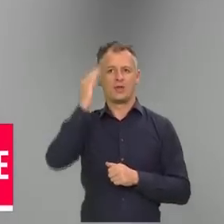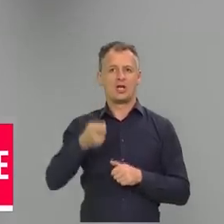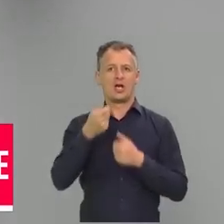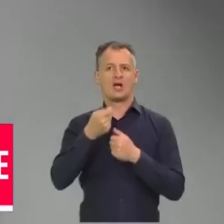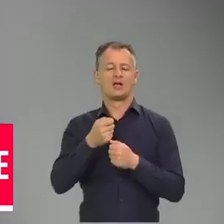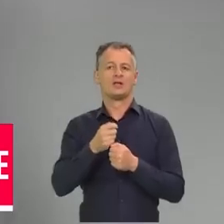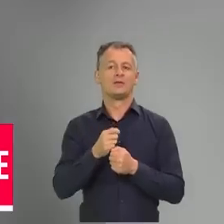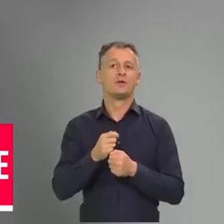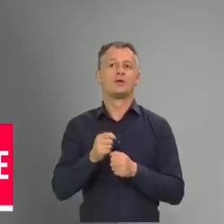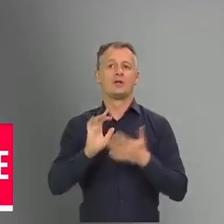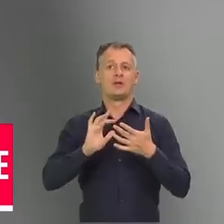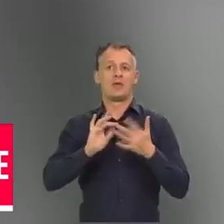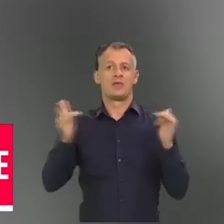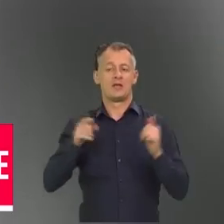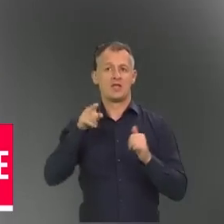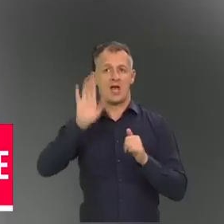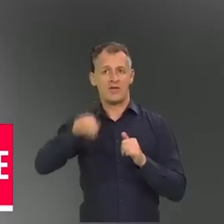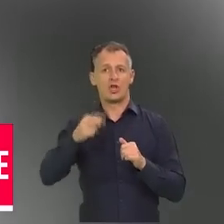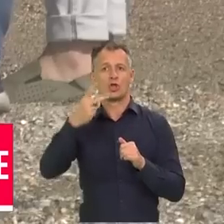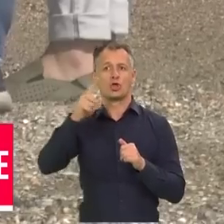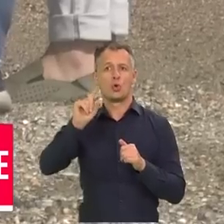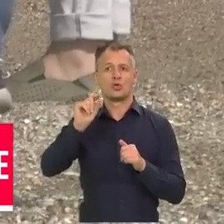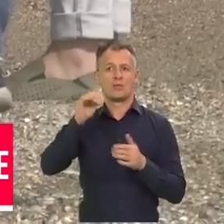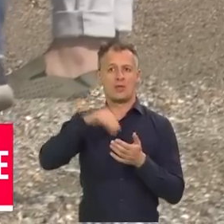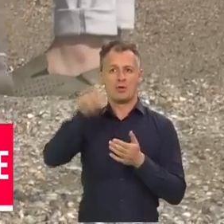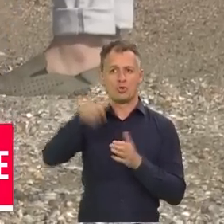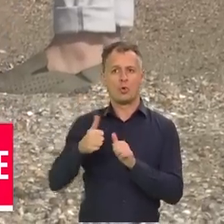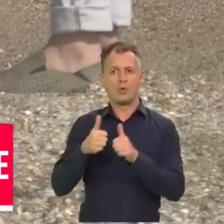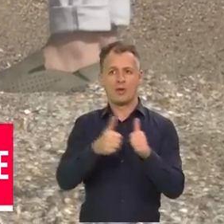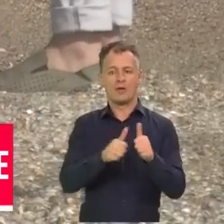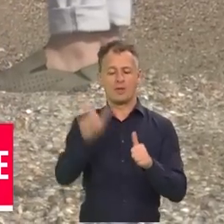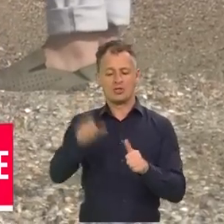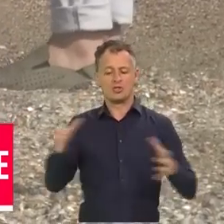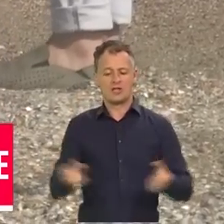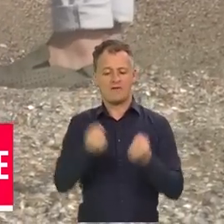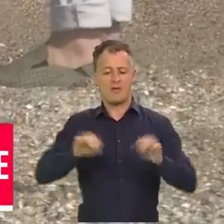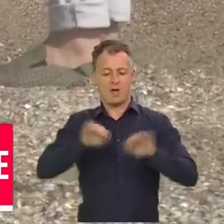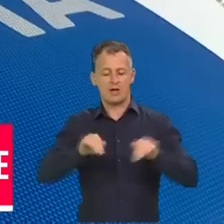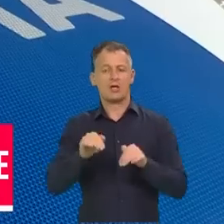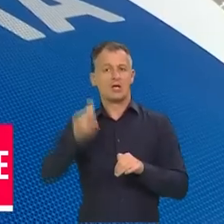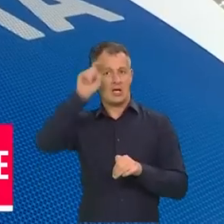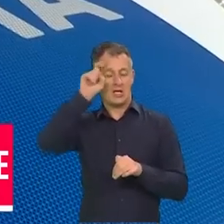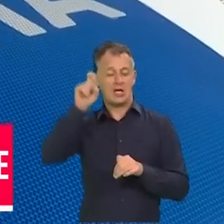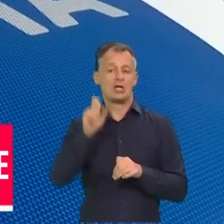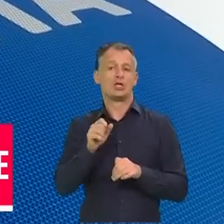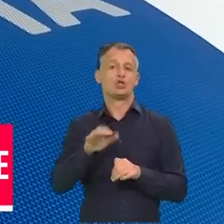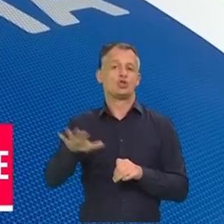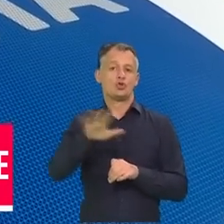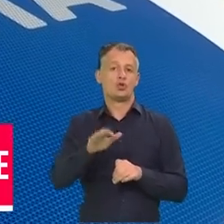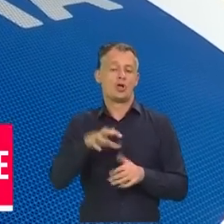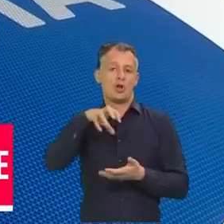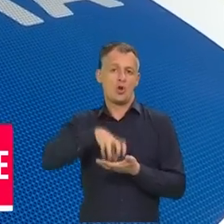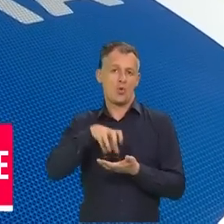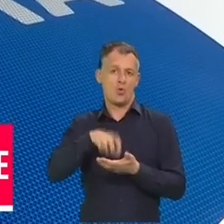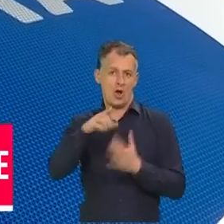it. Pe rețelele sociale, artista avea peste 20.000 de urmăritori. Salvamarii cred că era cazat în zonă, iar dimineața a intrat să facă baie, însă din cauza furtunii